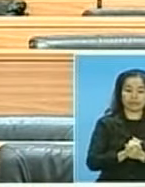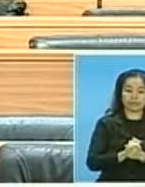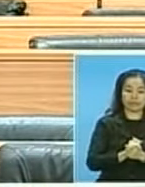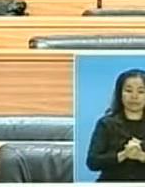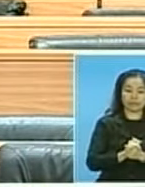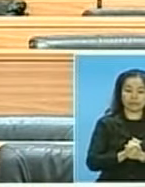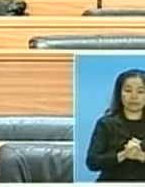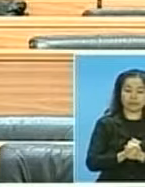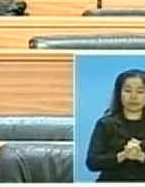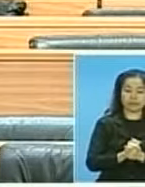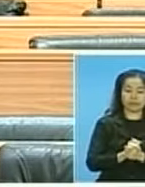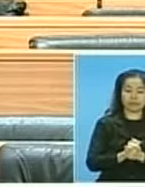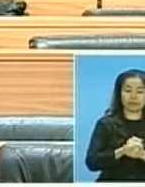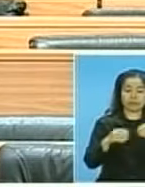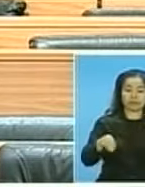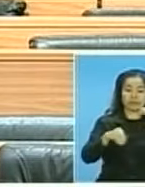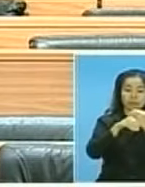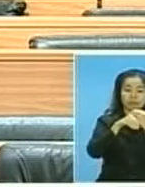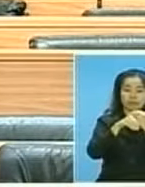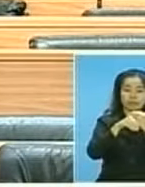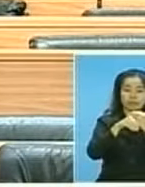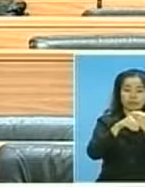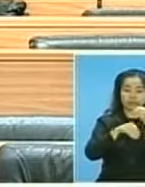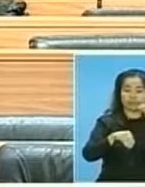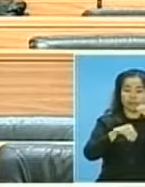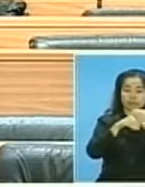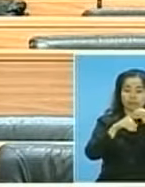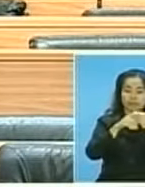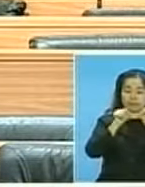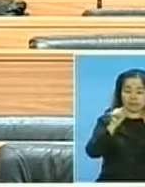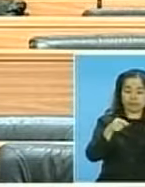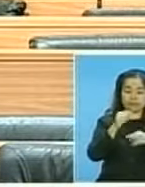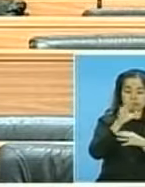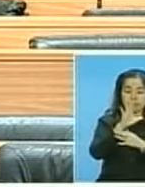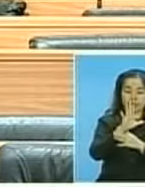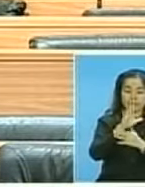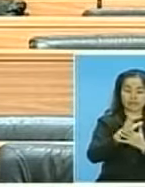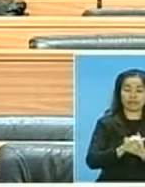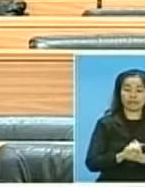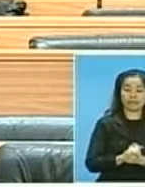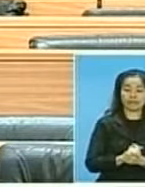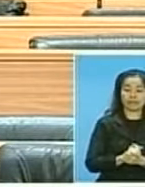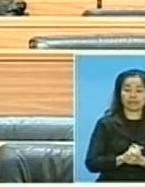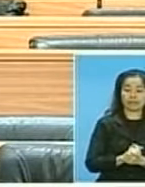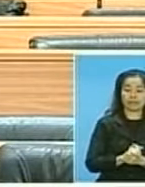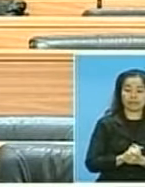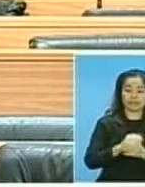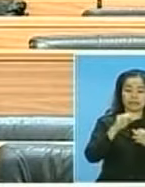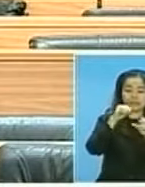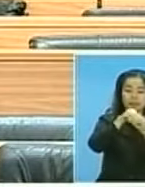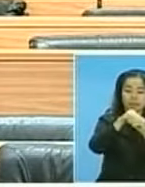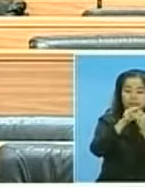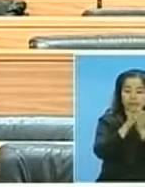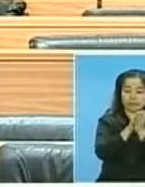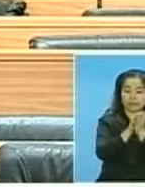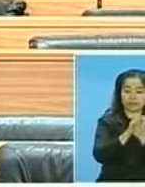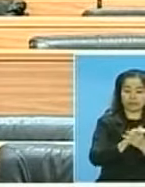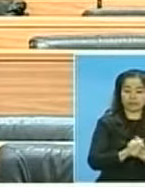คือการเพิ่มประเด็นมาตรา102วงเล็บ5ของรัฐธรรมนูญฉบับนี้เข้ามา